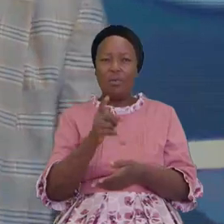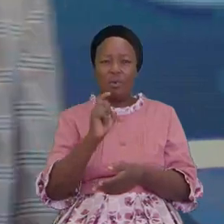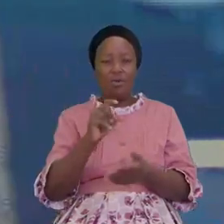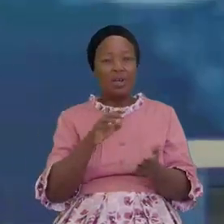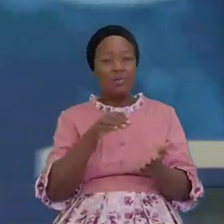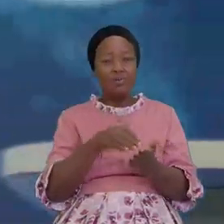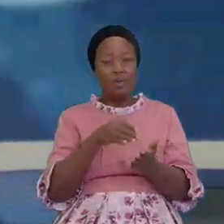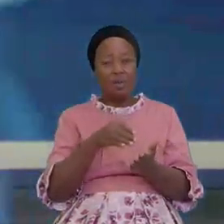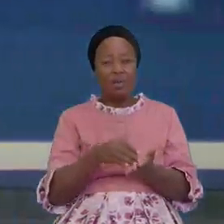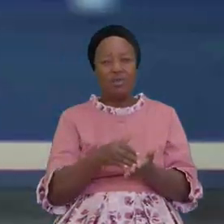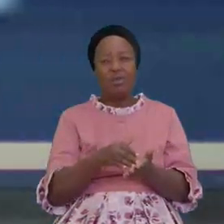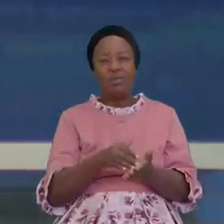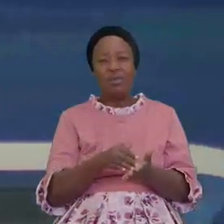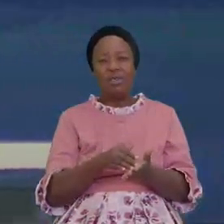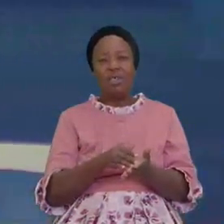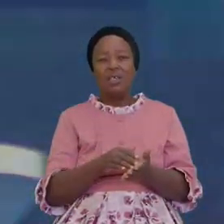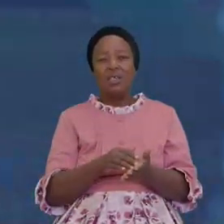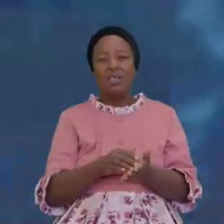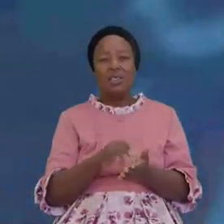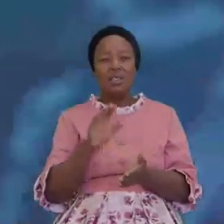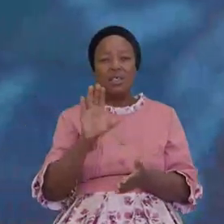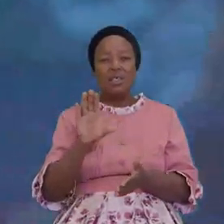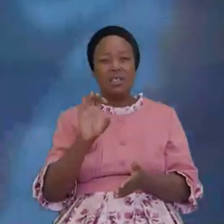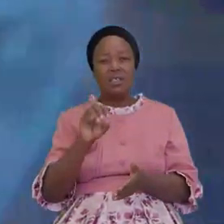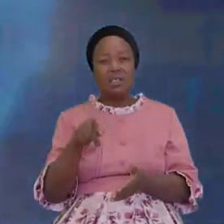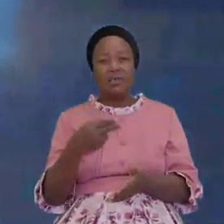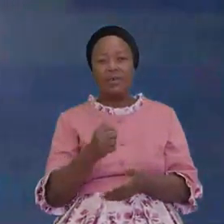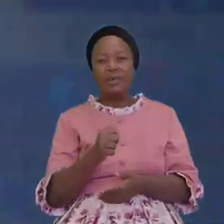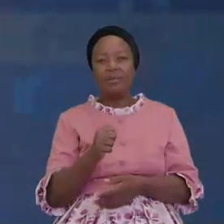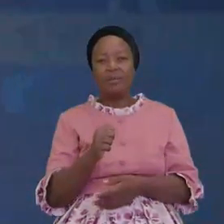et pour cela, il t'a donné 100 millions de francs CFA.